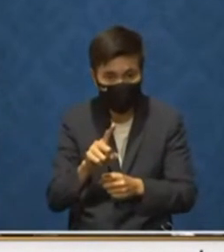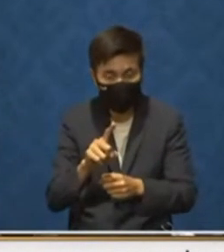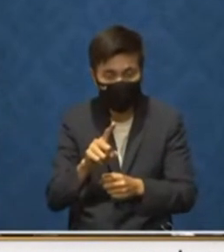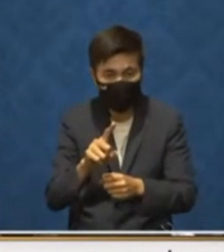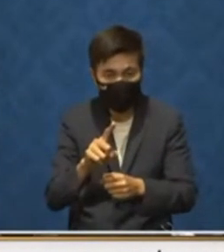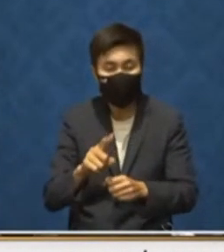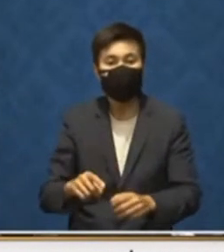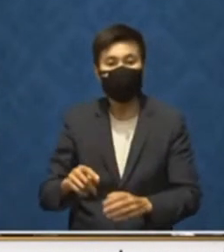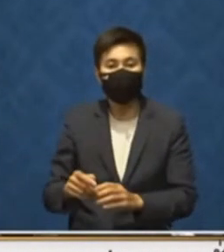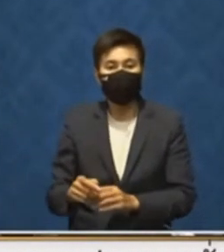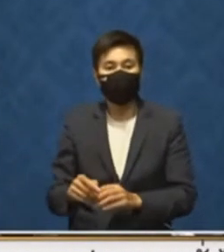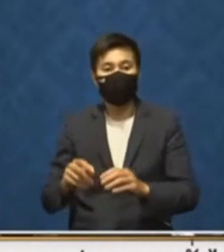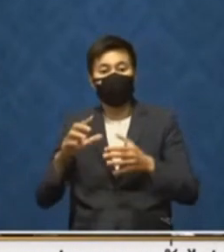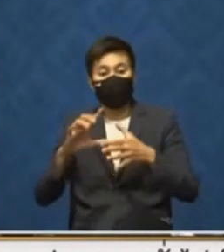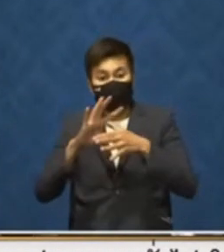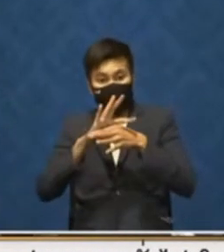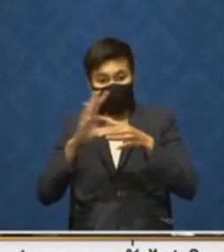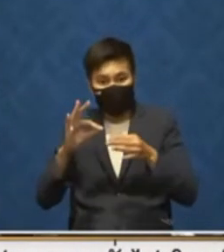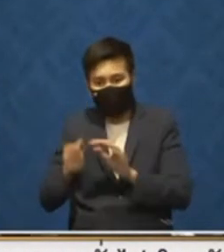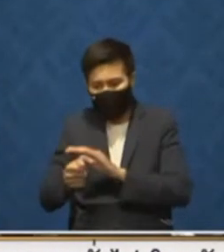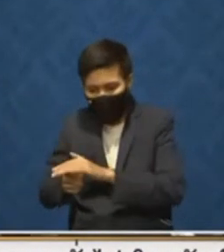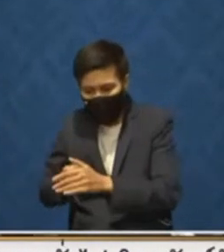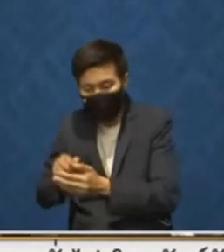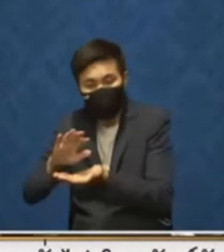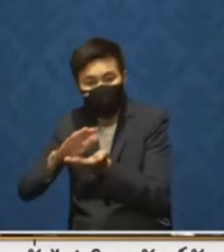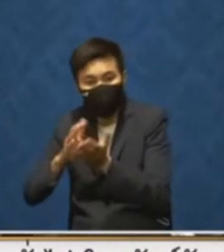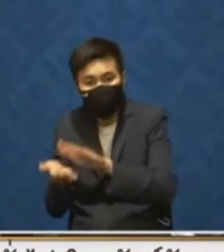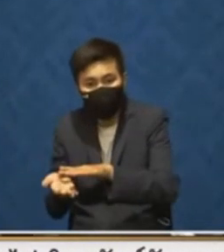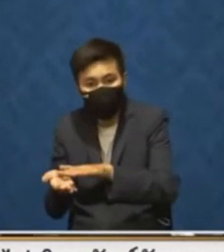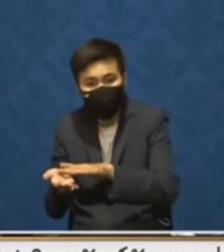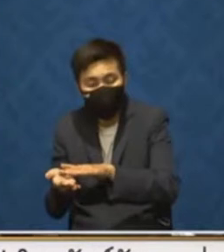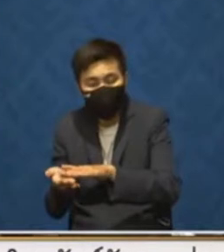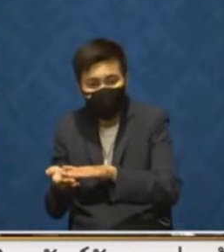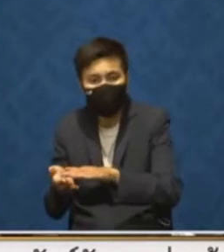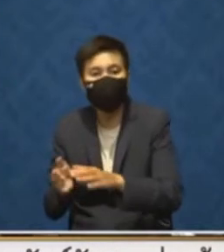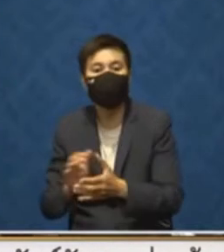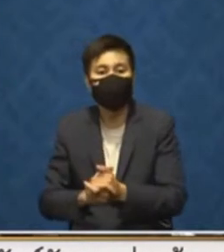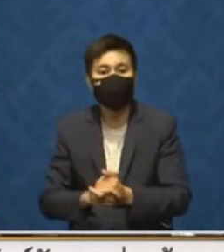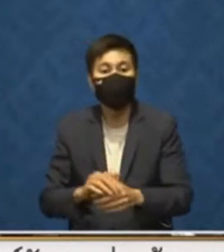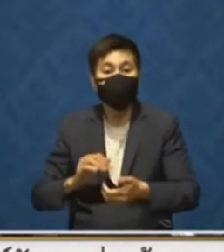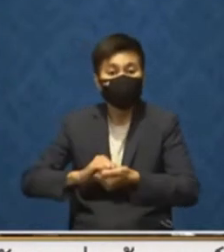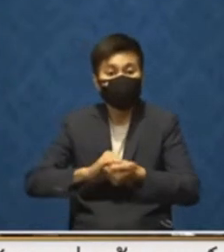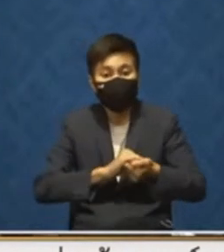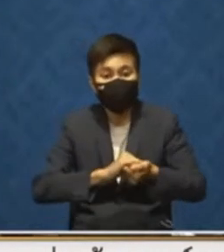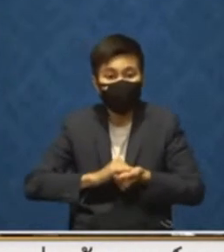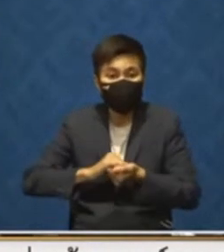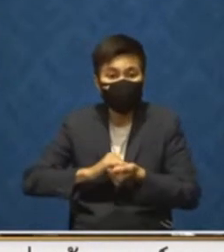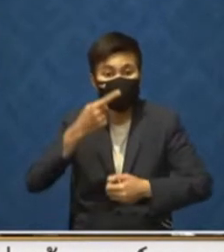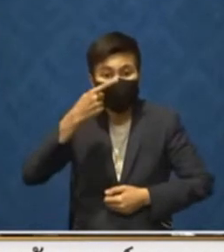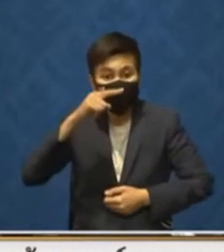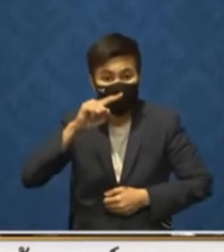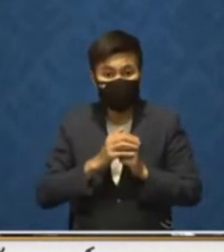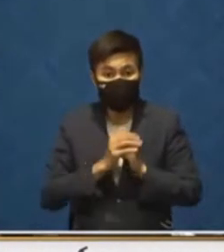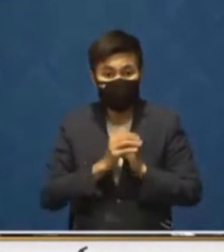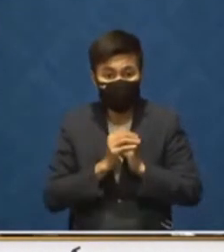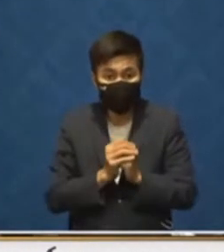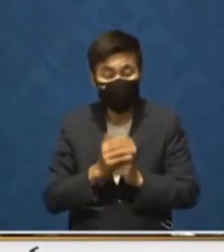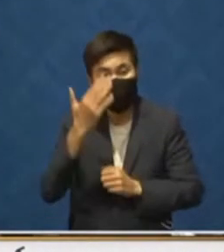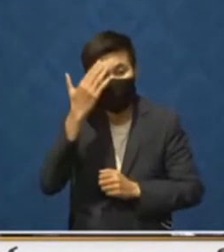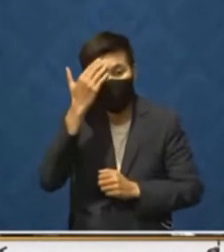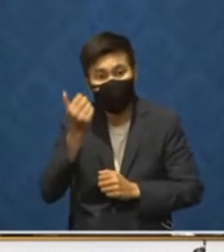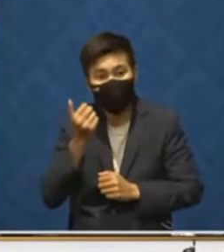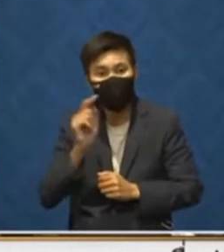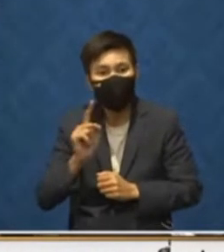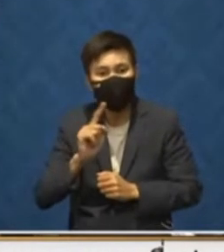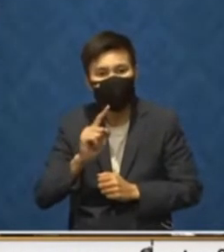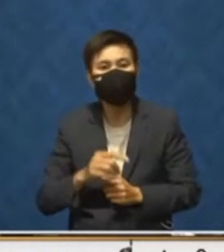เป็นที่น่าเสียใจและความสัมพันธ์ของไทยจีนเนี่ยที่มันควรจะดีเพราะพวกเรามีเชื้อสายมาจาก